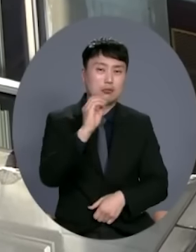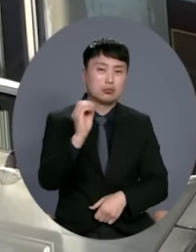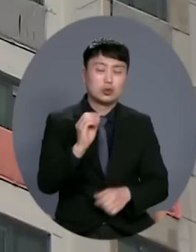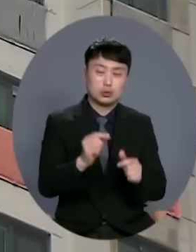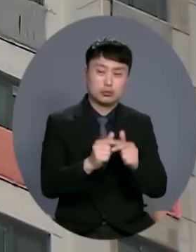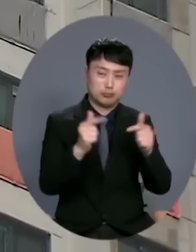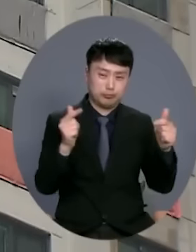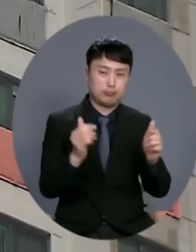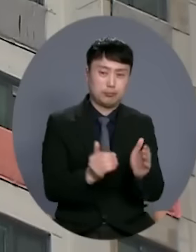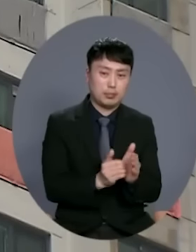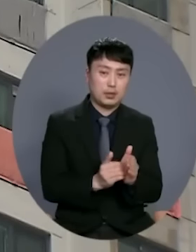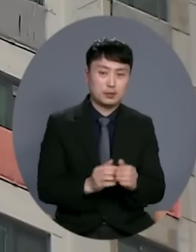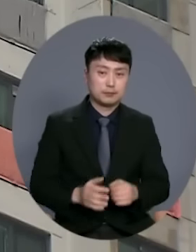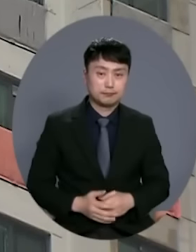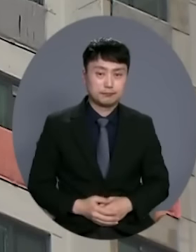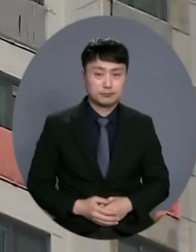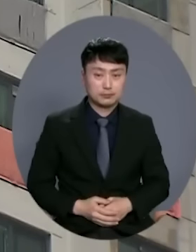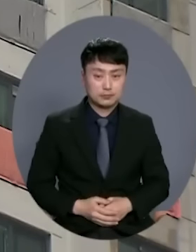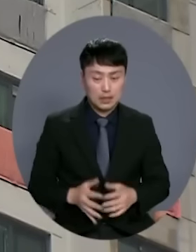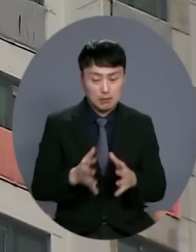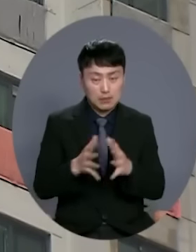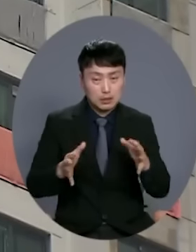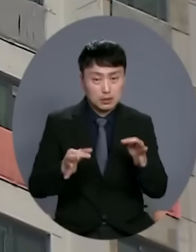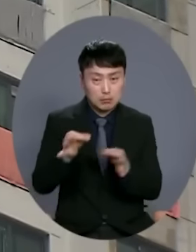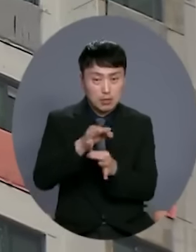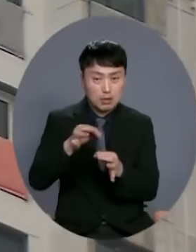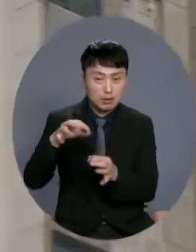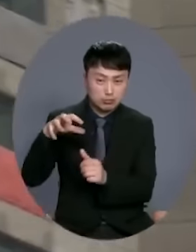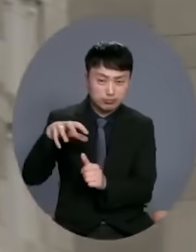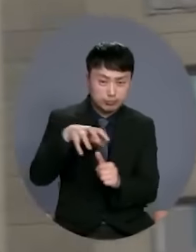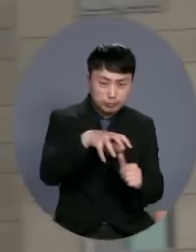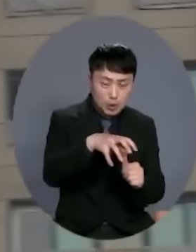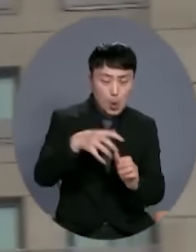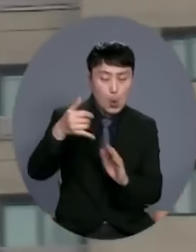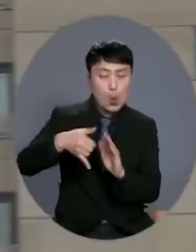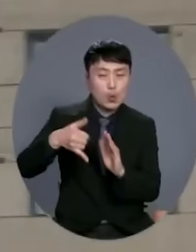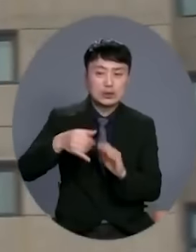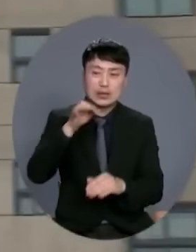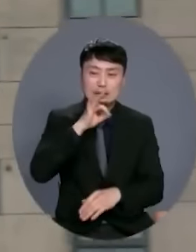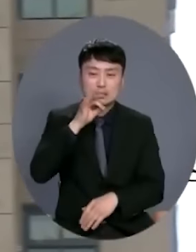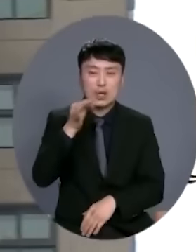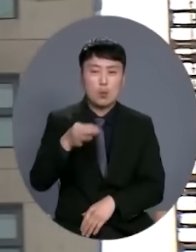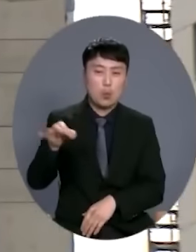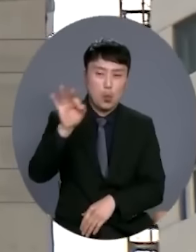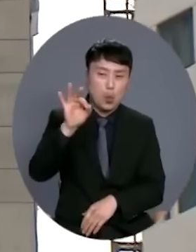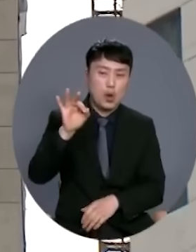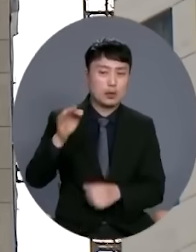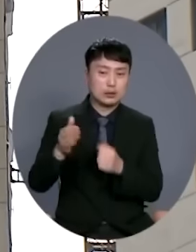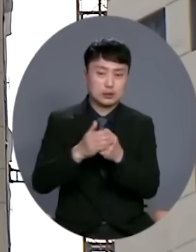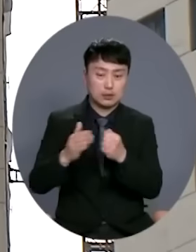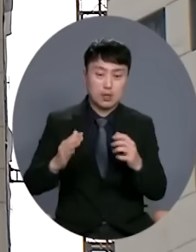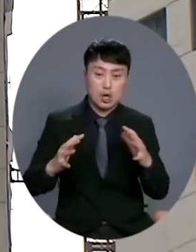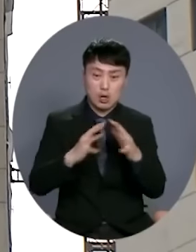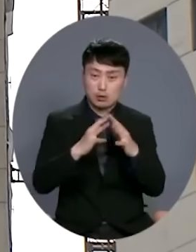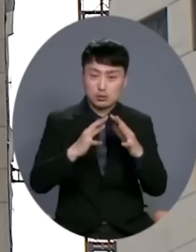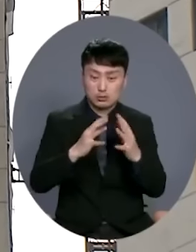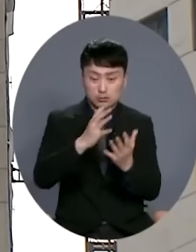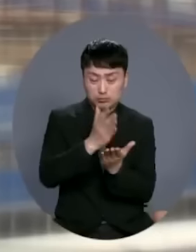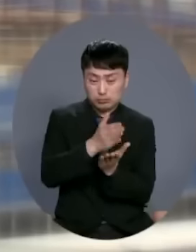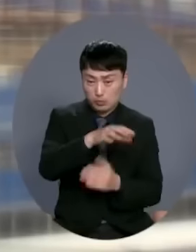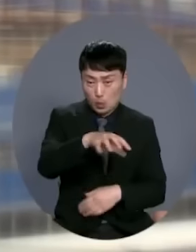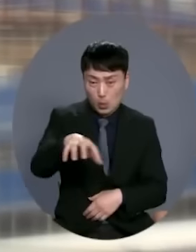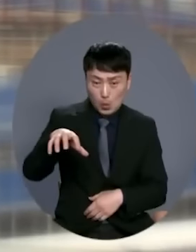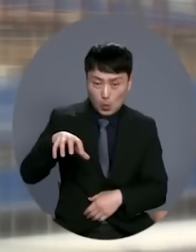급증했습니다. 부동산 경기는 계속 부진하고 공사비에 금리까지 오르면서 상당수 건설업체가